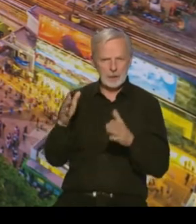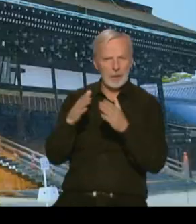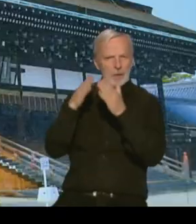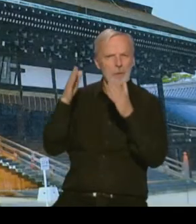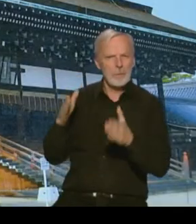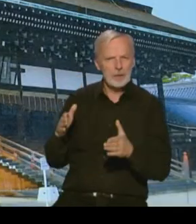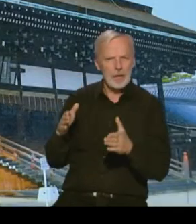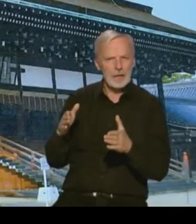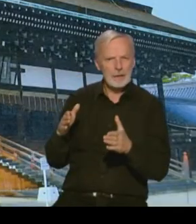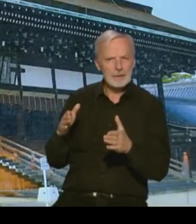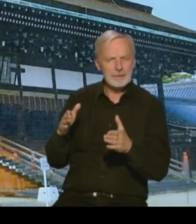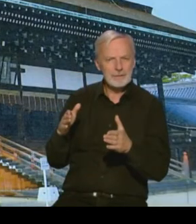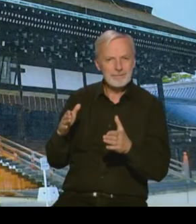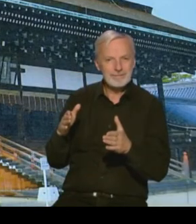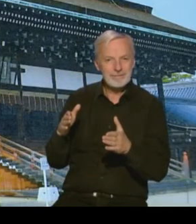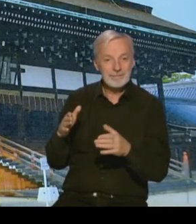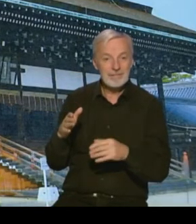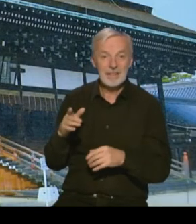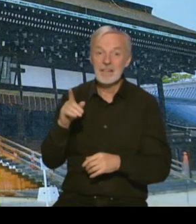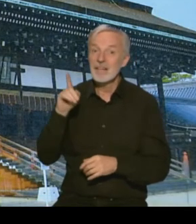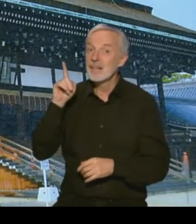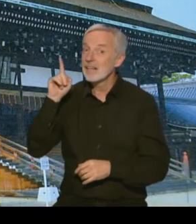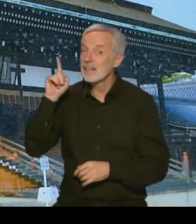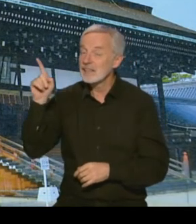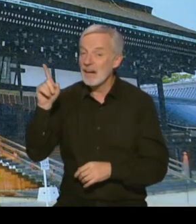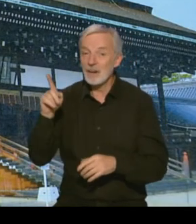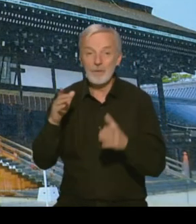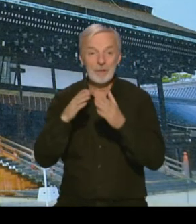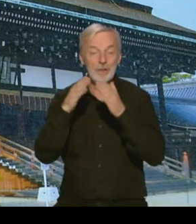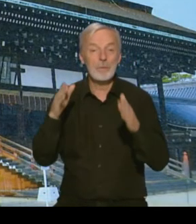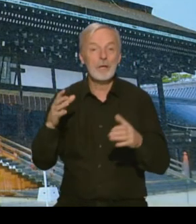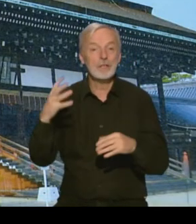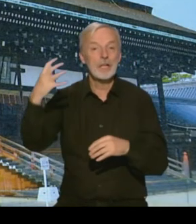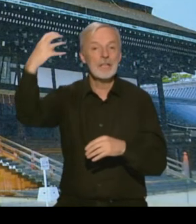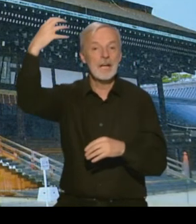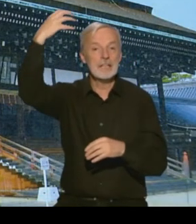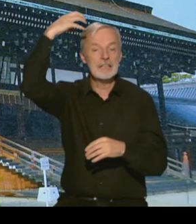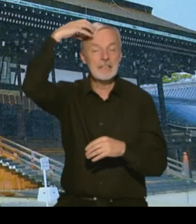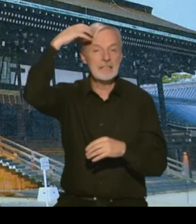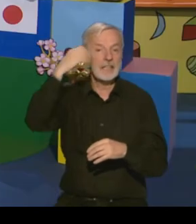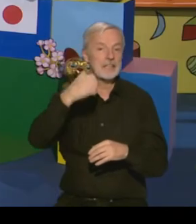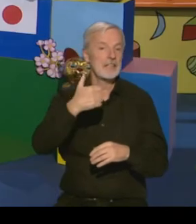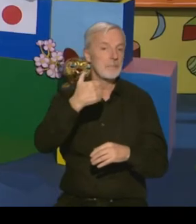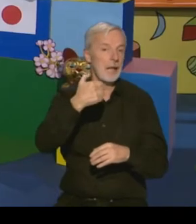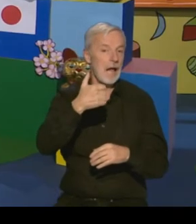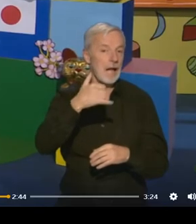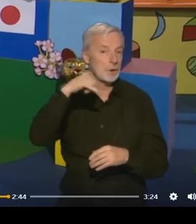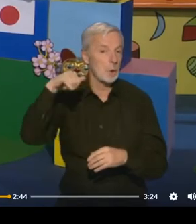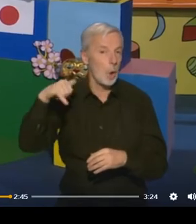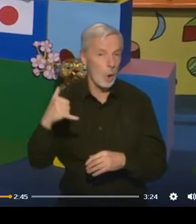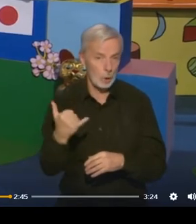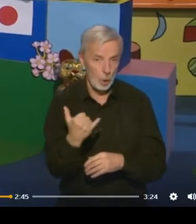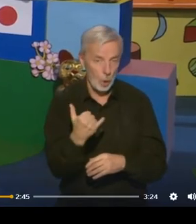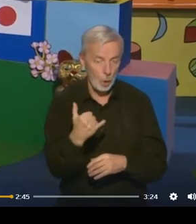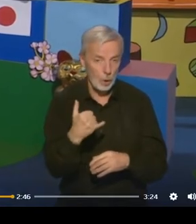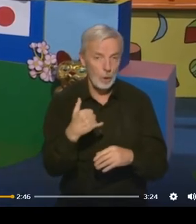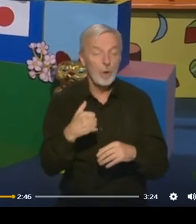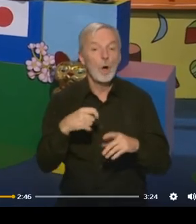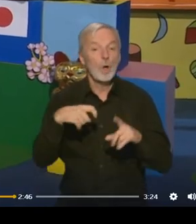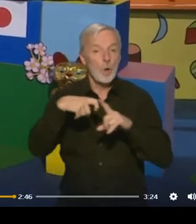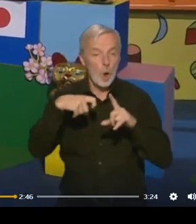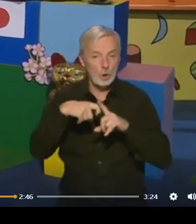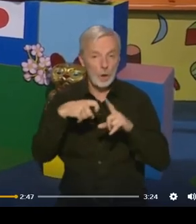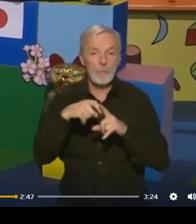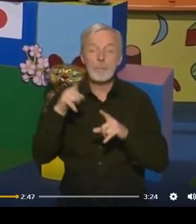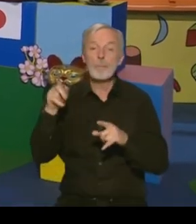Lucko? Tenhle domeček je císařský palác Kyoto. V Japonsku totiž není ani